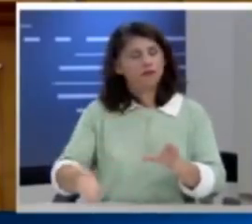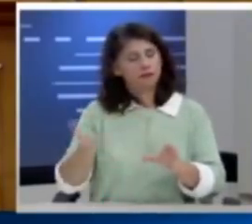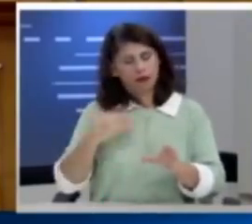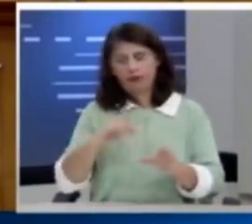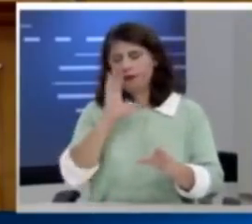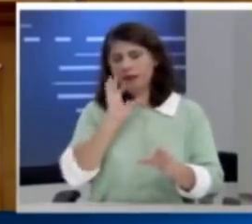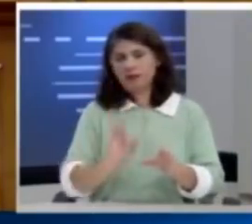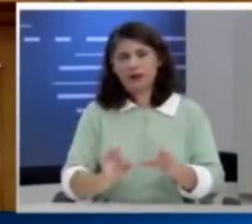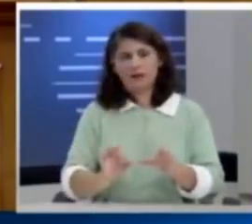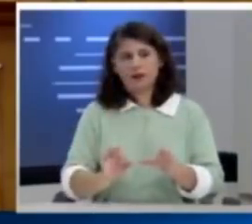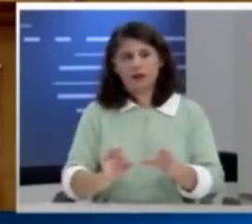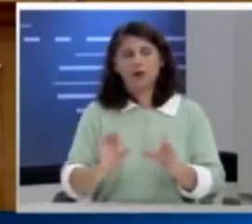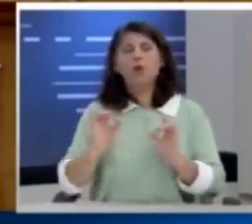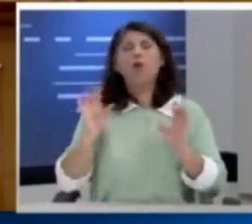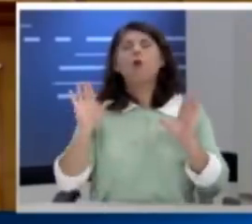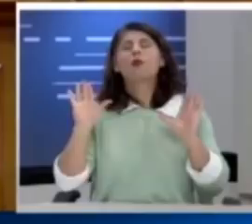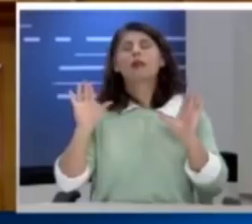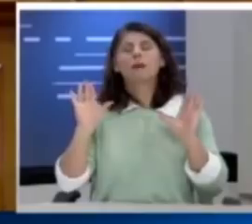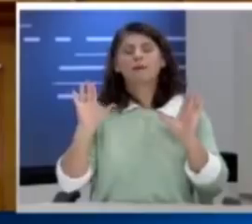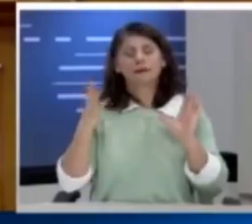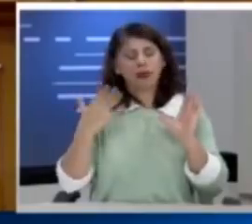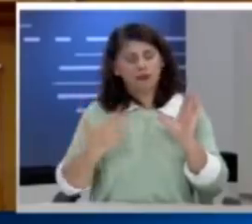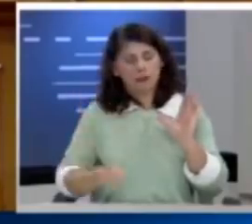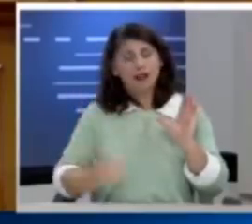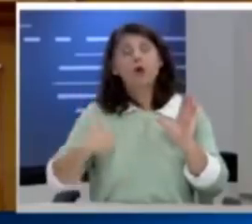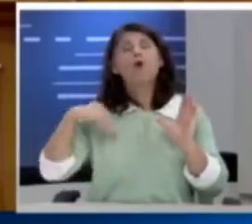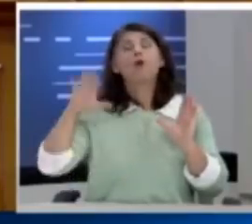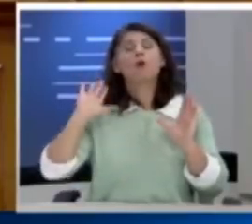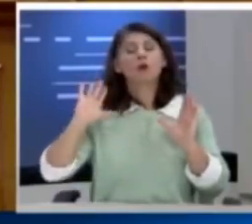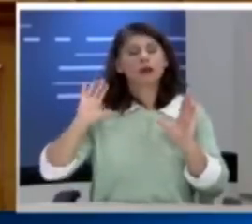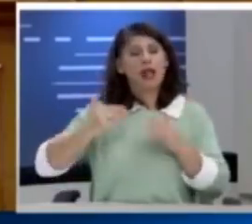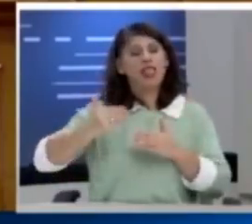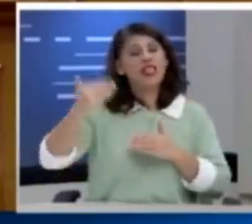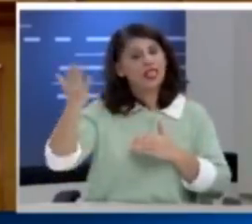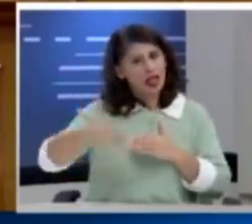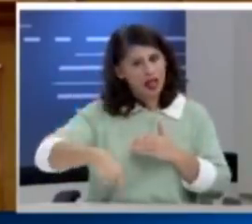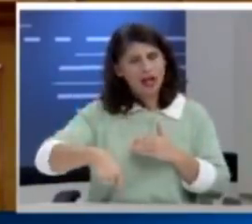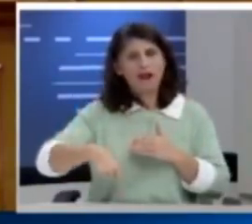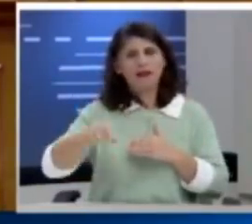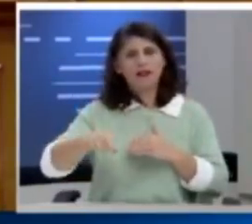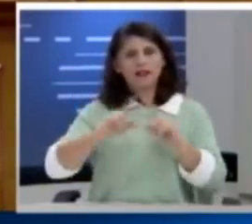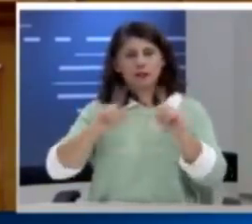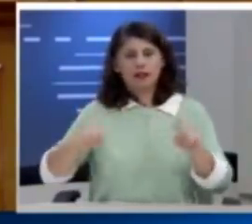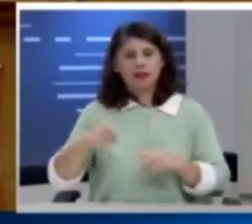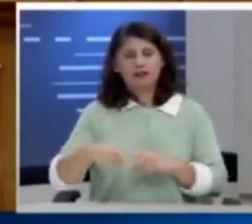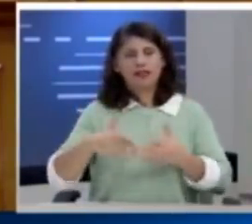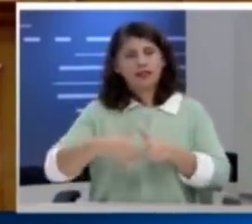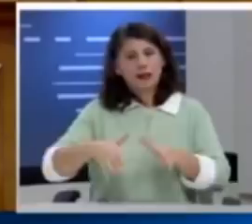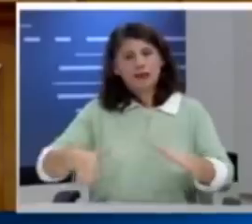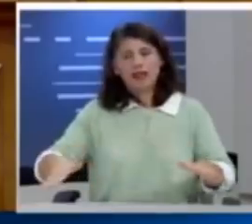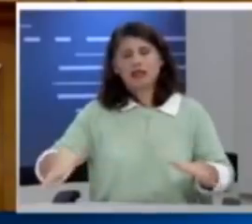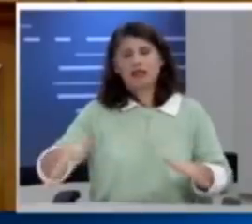υπάρχει στην πραγματικότητα ούτε υπάρχει, ούτε θα υπάρξει ποτέ στα πλαίσια αυτής της καπιταλιστικής